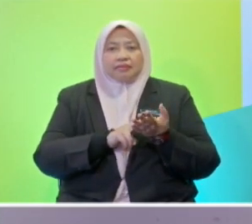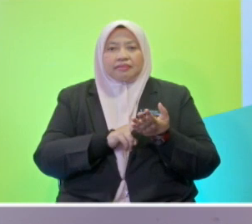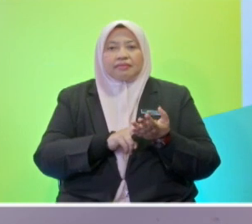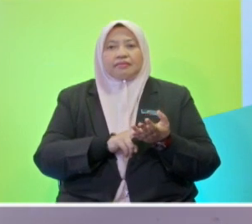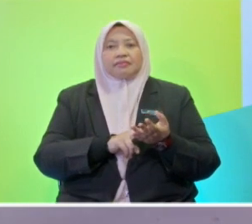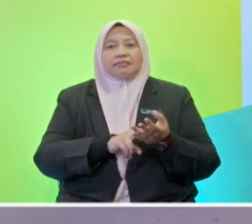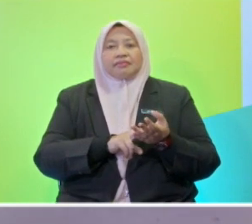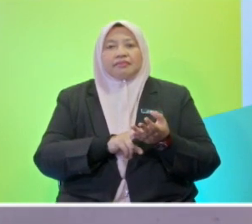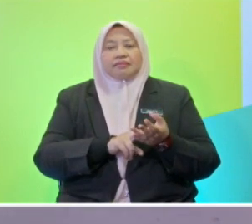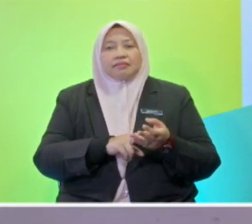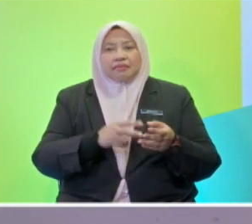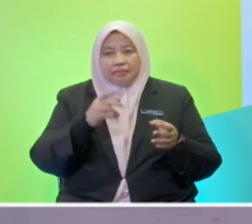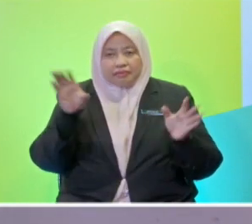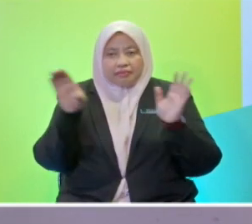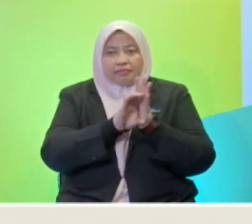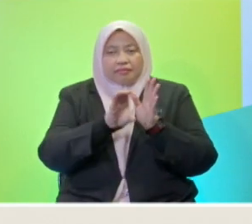Oke gambar